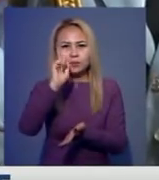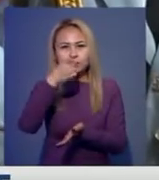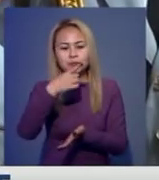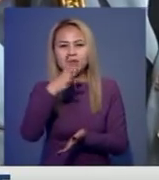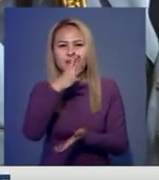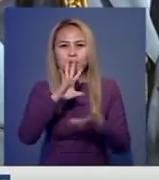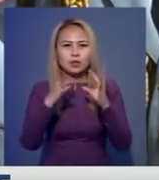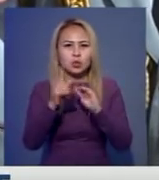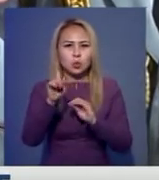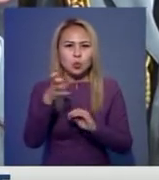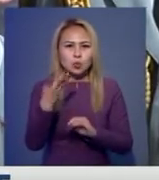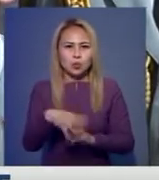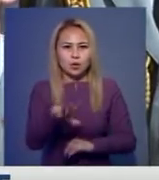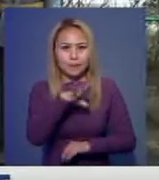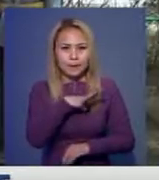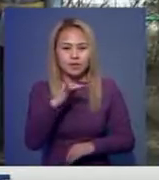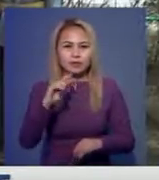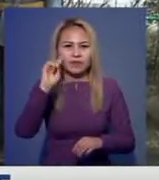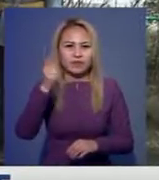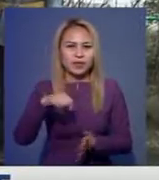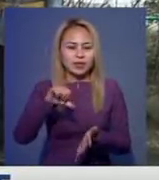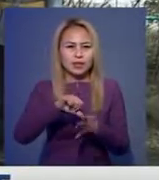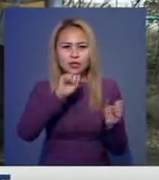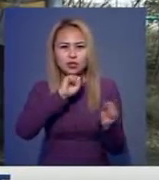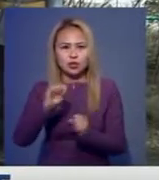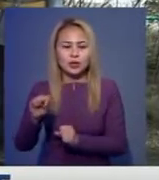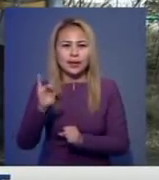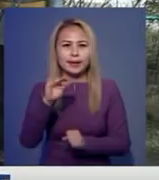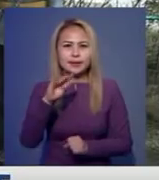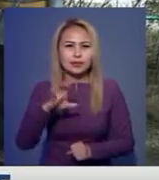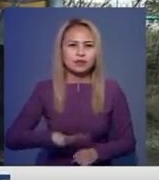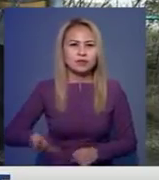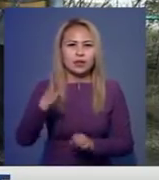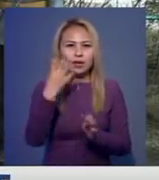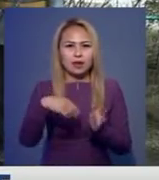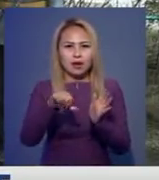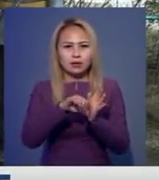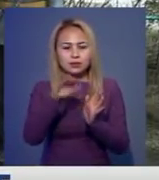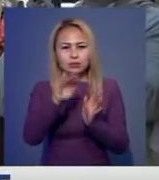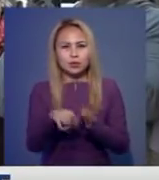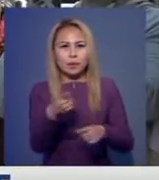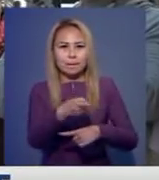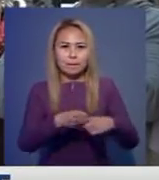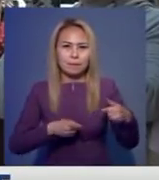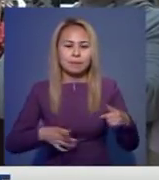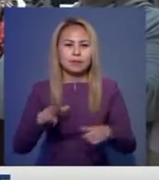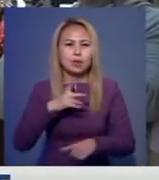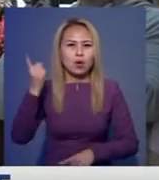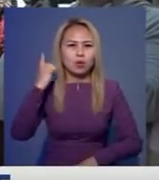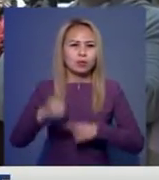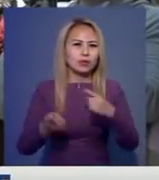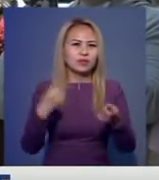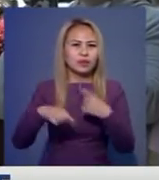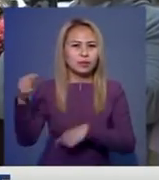саны 140 болатын. Соғыс жылдары отан қорғауға Ертіс өңірінен 46 мың адам аттанып, тең жартысы майдан даласынан